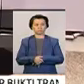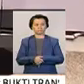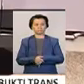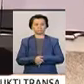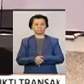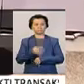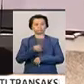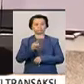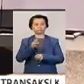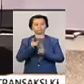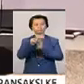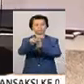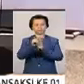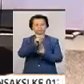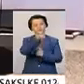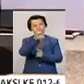Alhamdulillah.